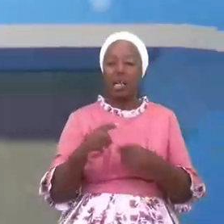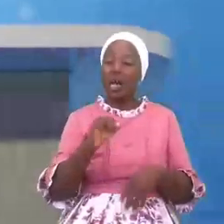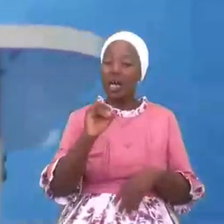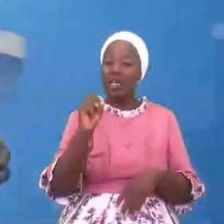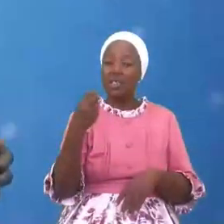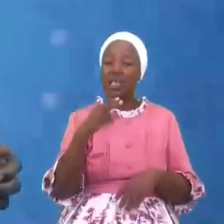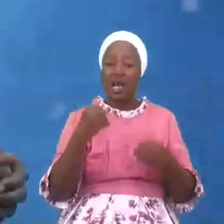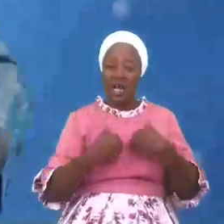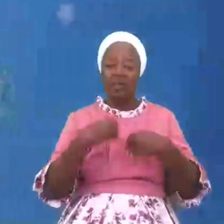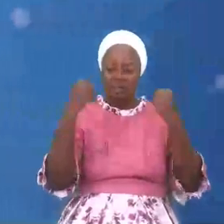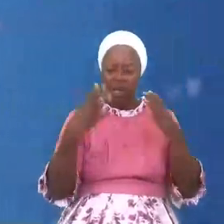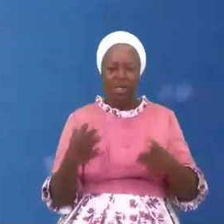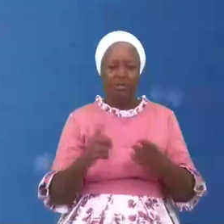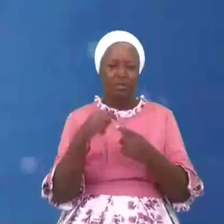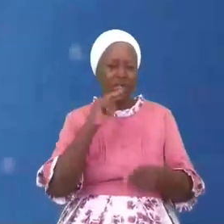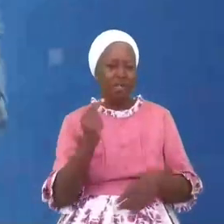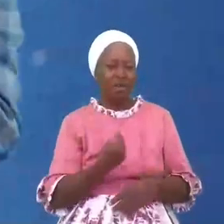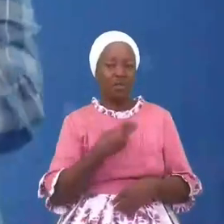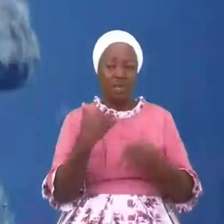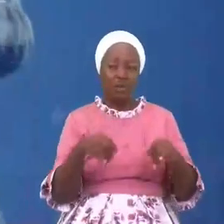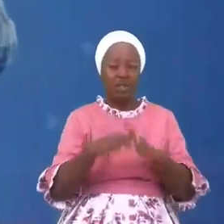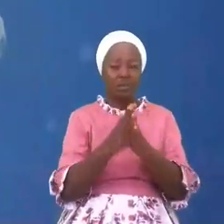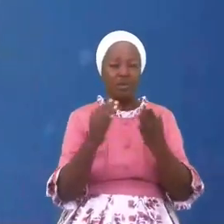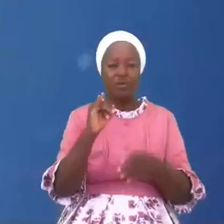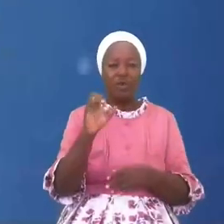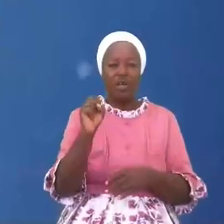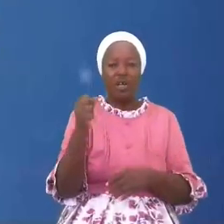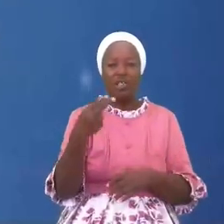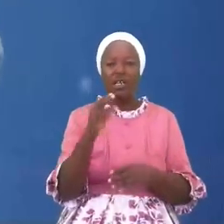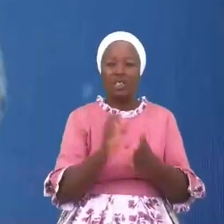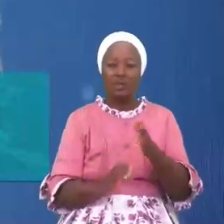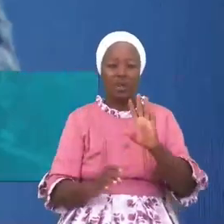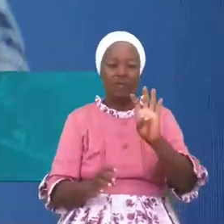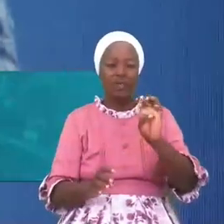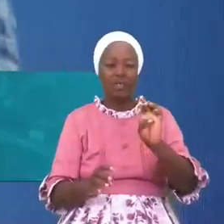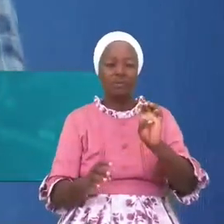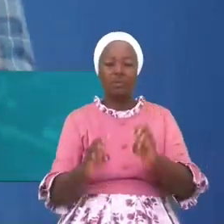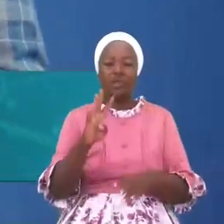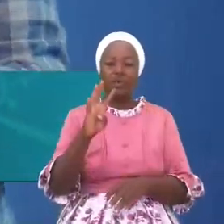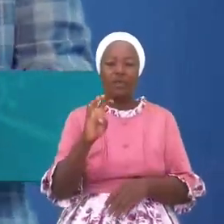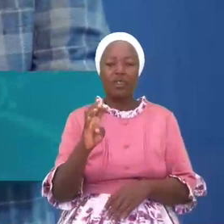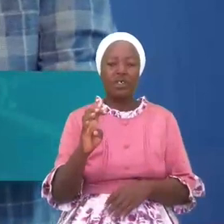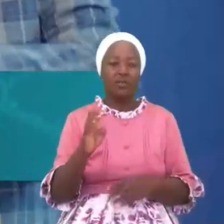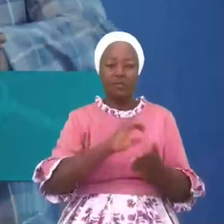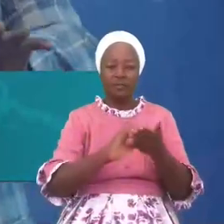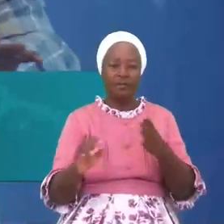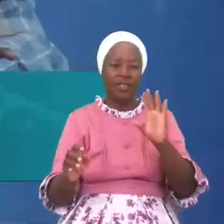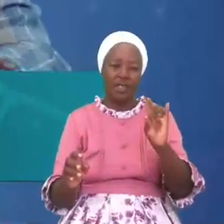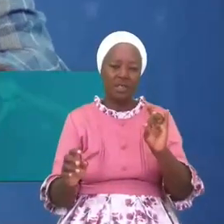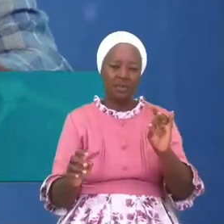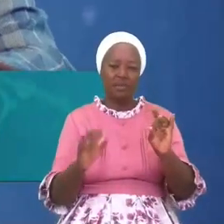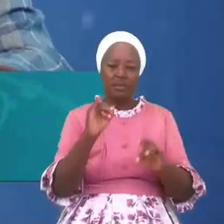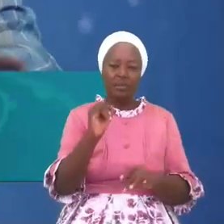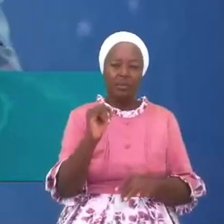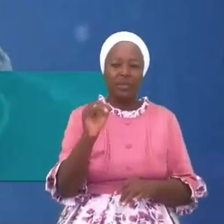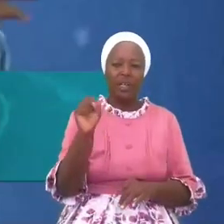épaules. Ésaïe a beaucoup à nous dire. Nous sommes en Ésaïe chapitre 40. Lisons à partir du verset 8.